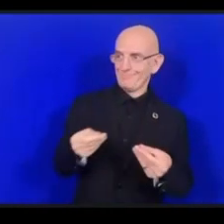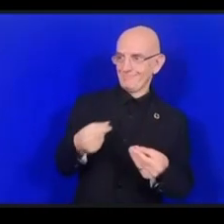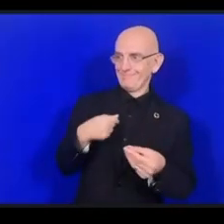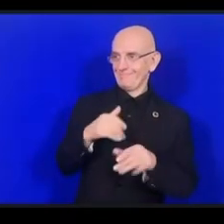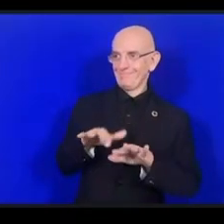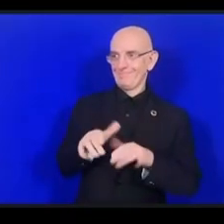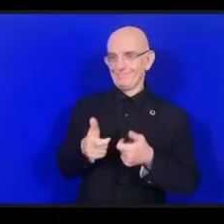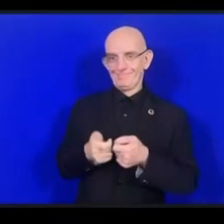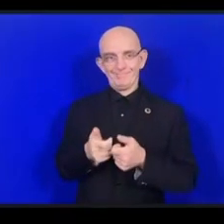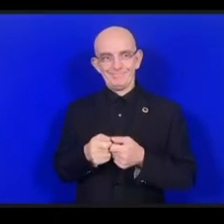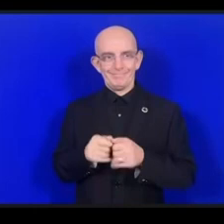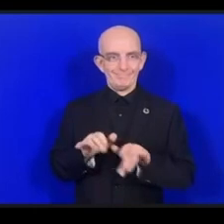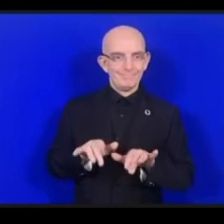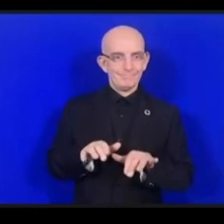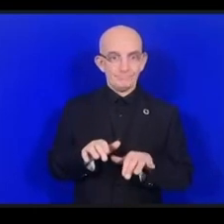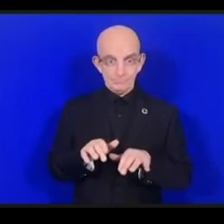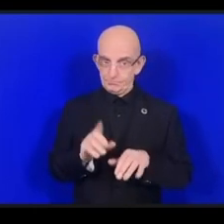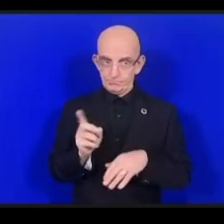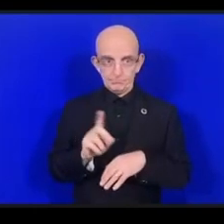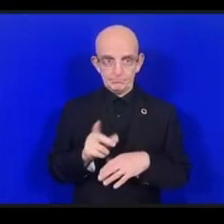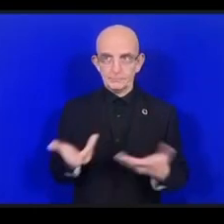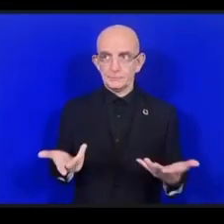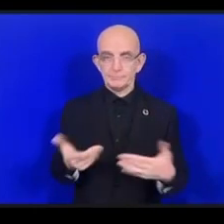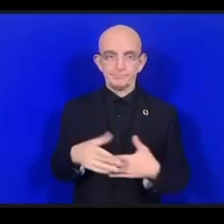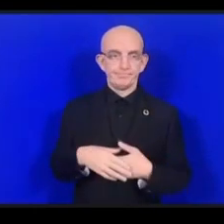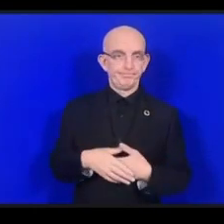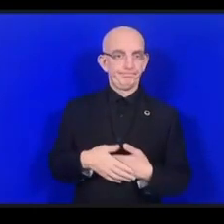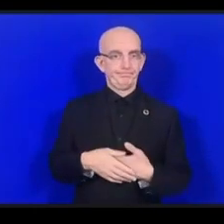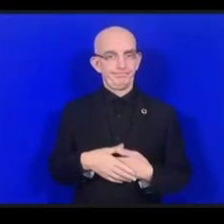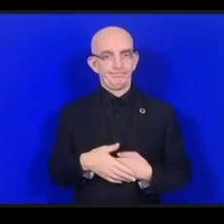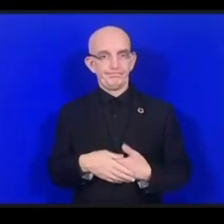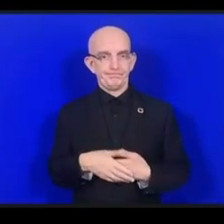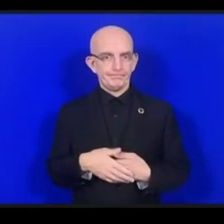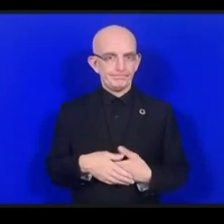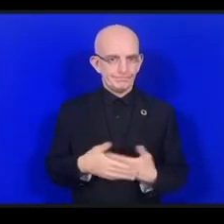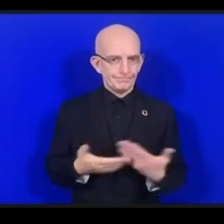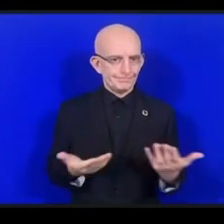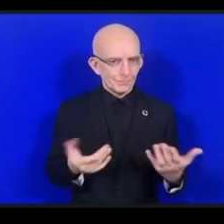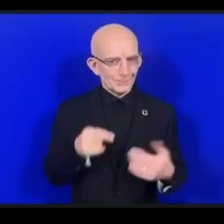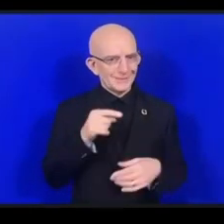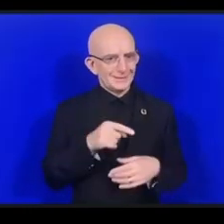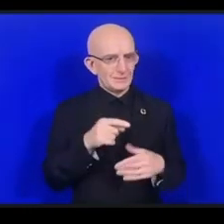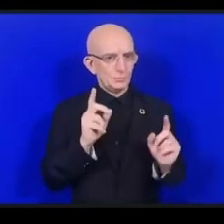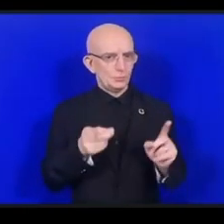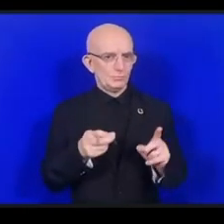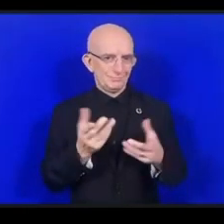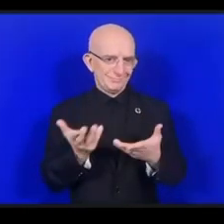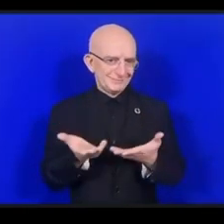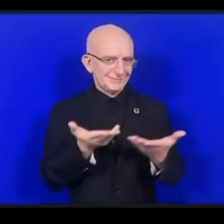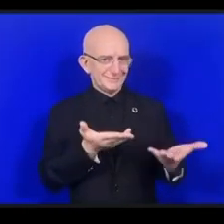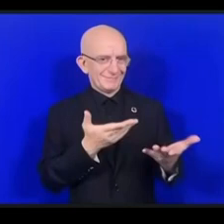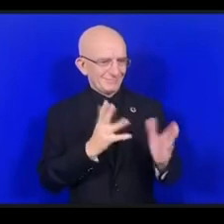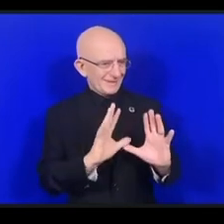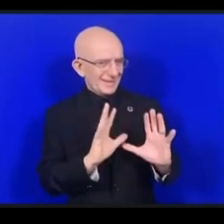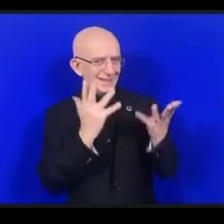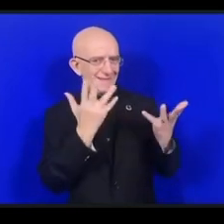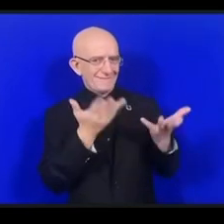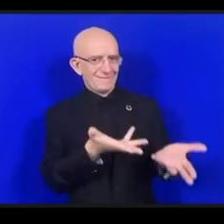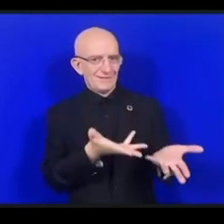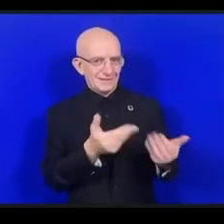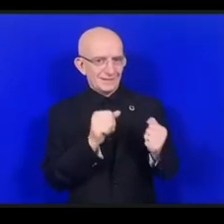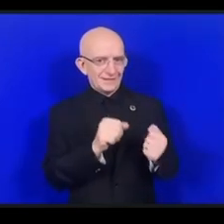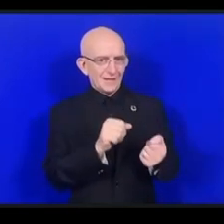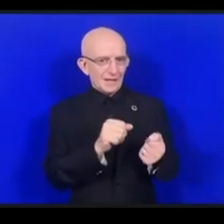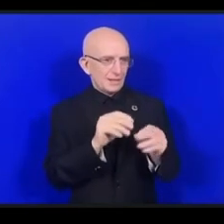当中呢，就能够让人们获得教育资源，被赋能，而